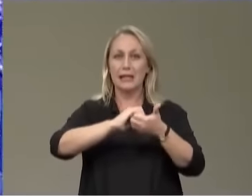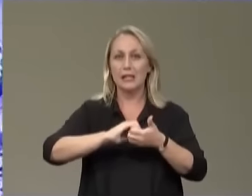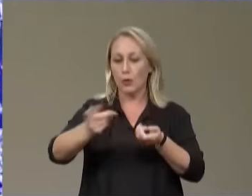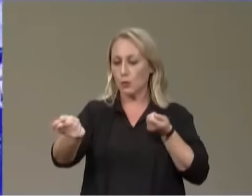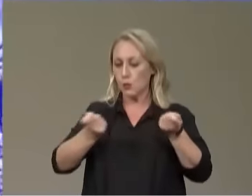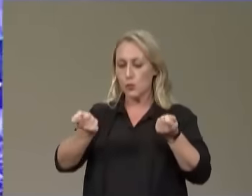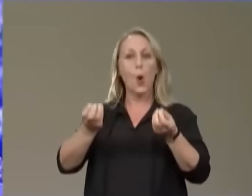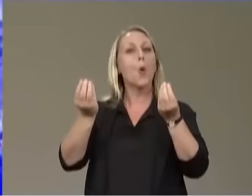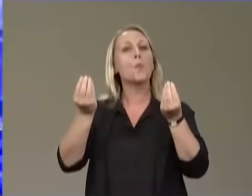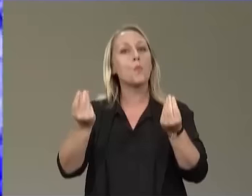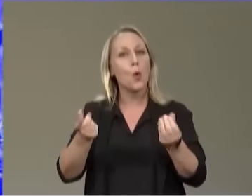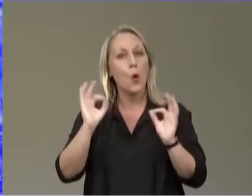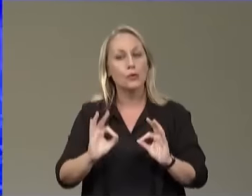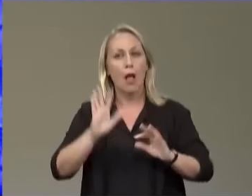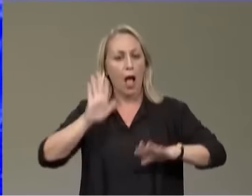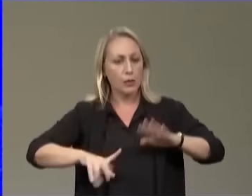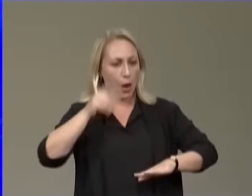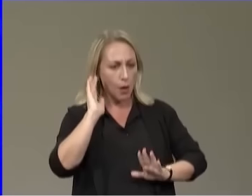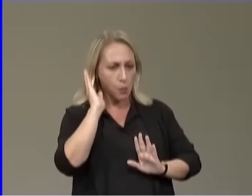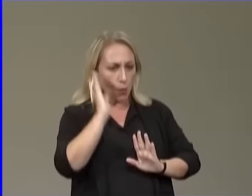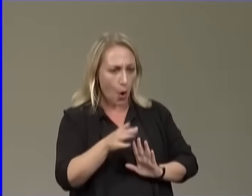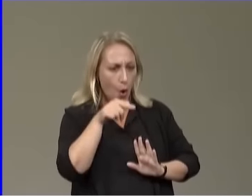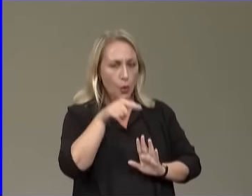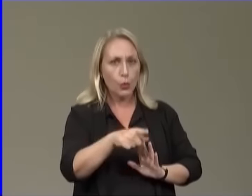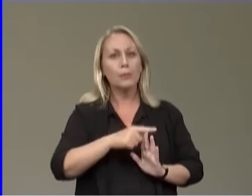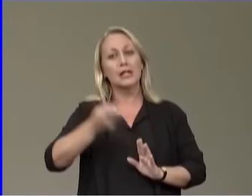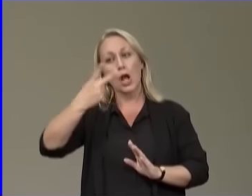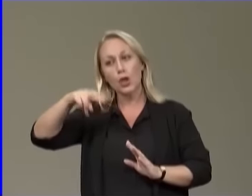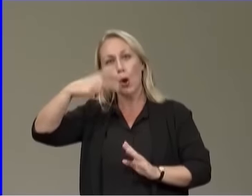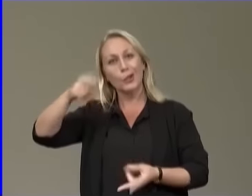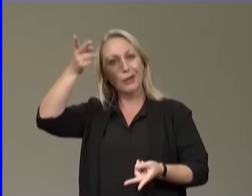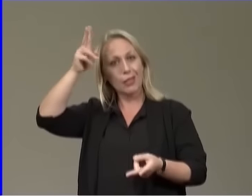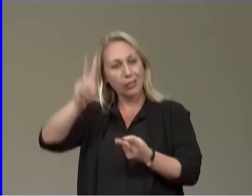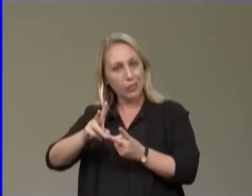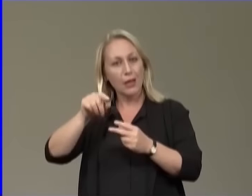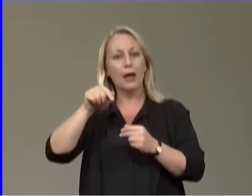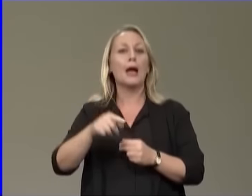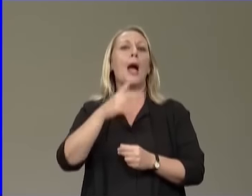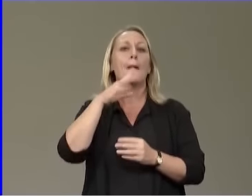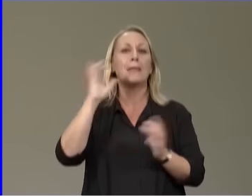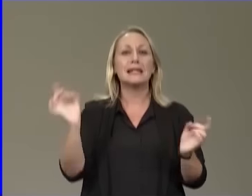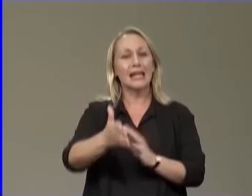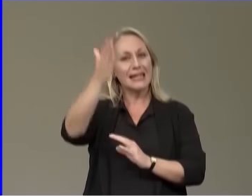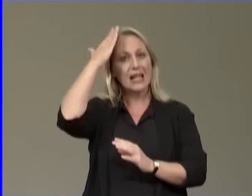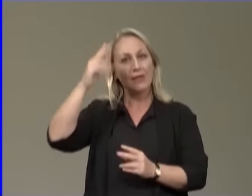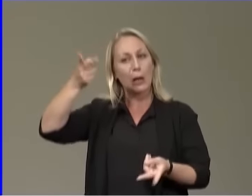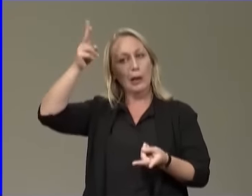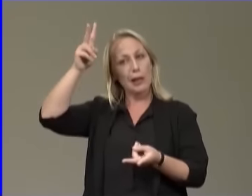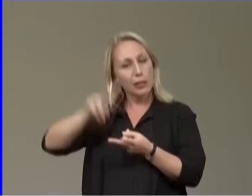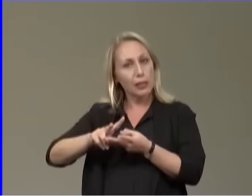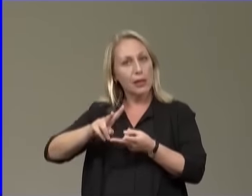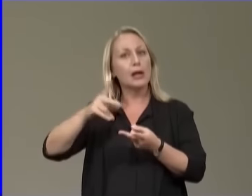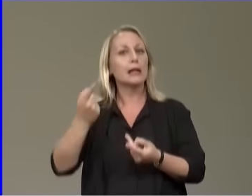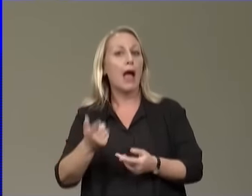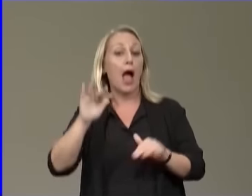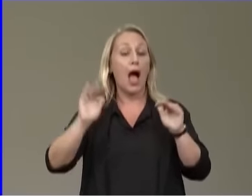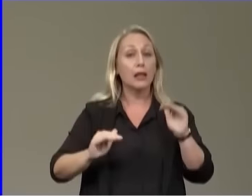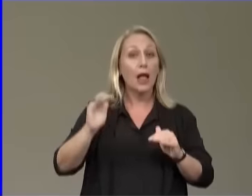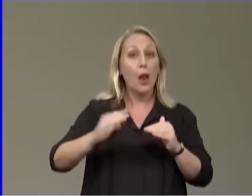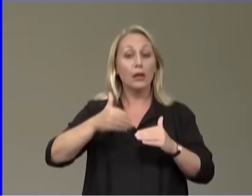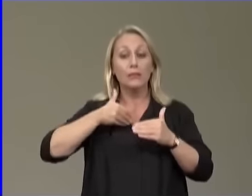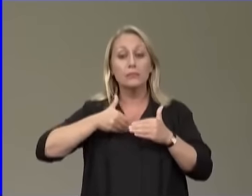βάση τις δυνατότητές τους να μειώνονται οι τόκοι, να καταργείται μέρος του ωφελούμενου κεφαλαίου και σε βάθος